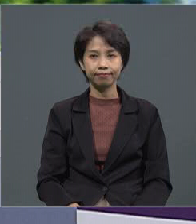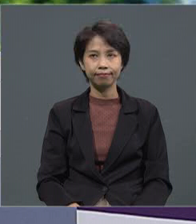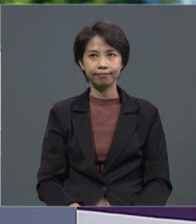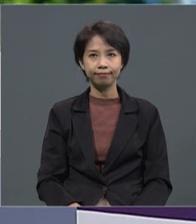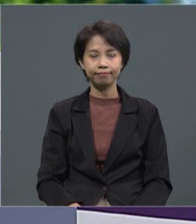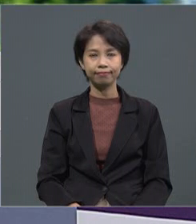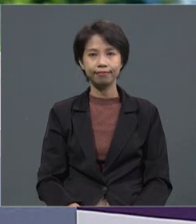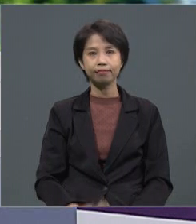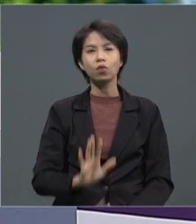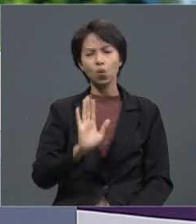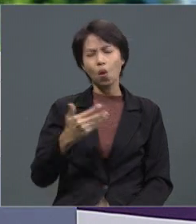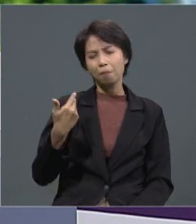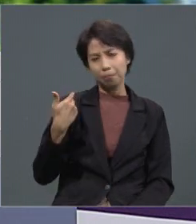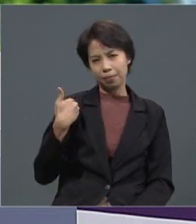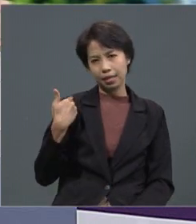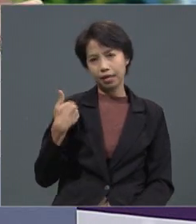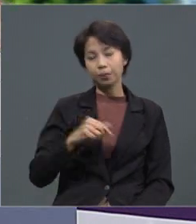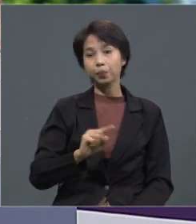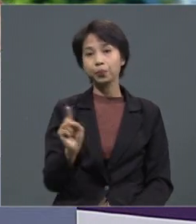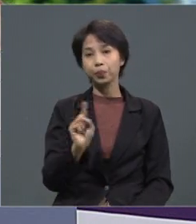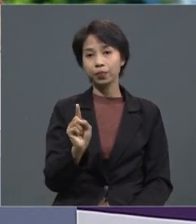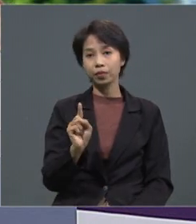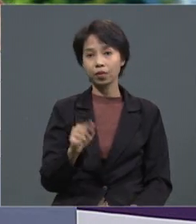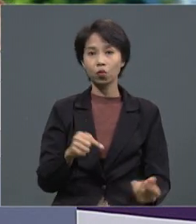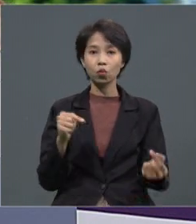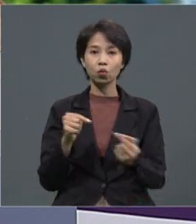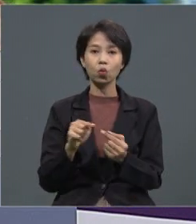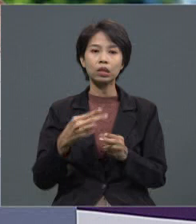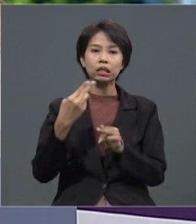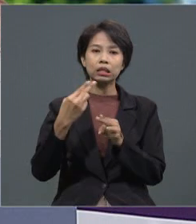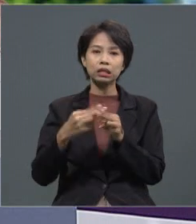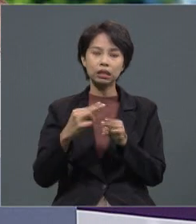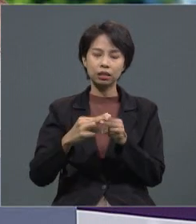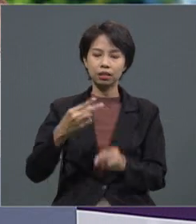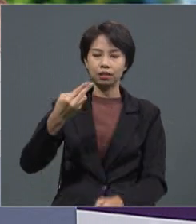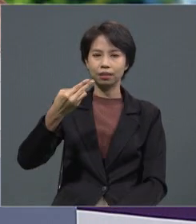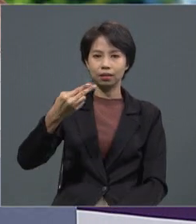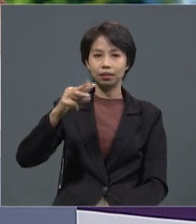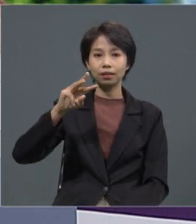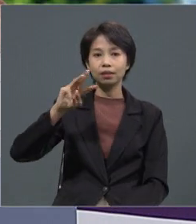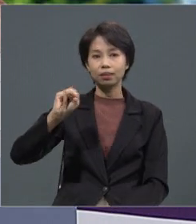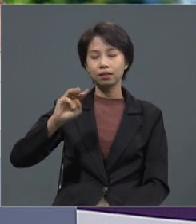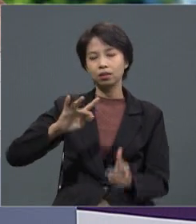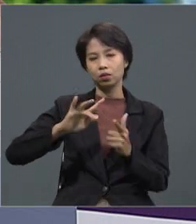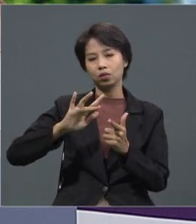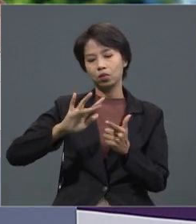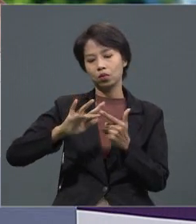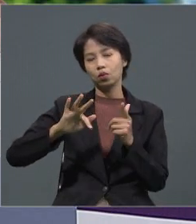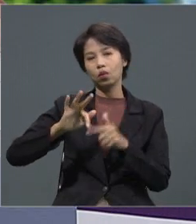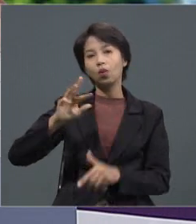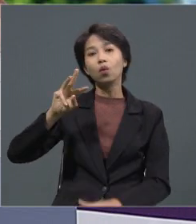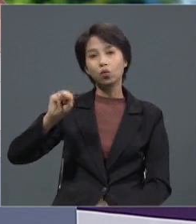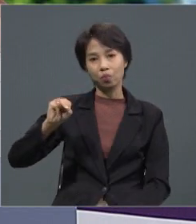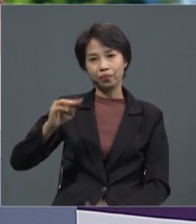มาดูอีกหนึ่งเรื่องร้อนนะครับคุณผู้ชมกรณีของพิธีกรชื่อดังคุณหนุ่มกรรชัยกำเนิดพลอยแจ้งความกลุ่มนิรมิตเทวาจุติ